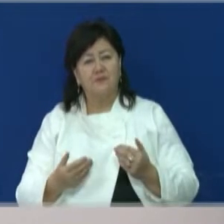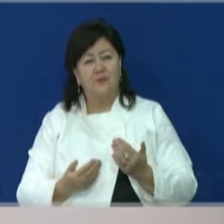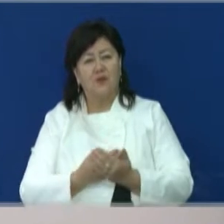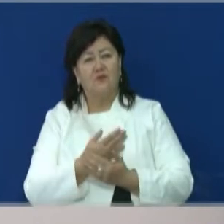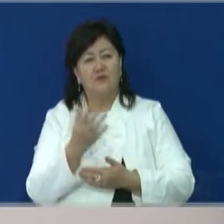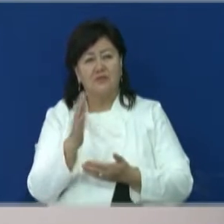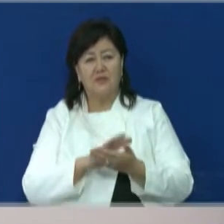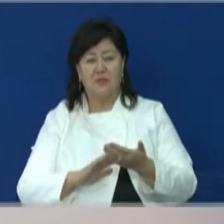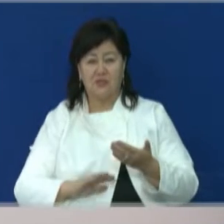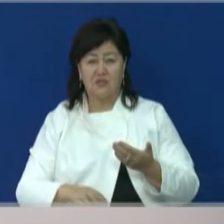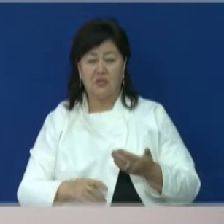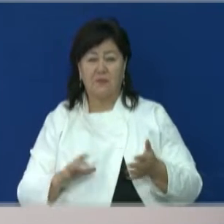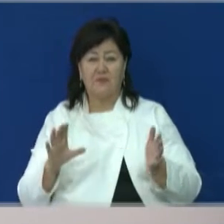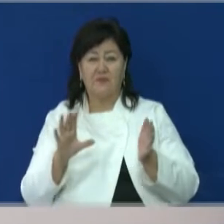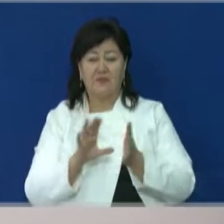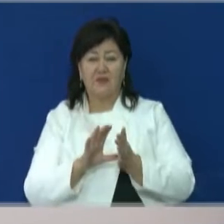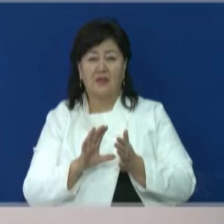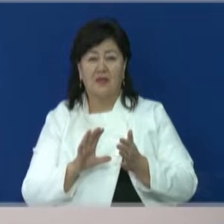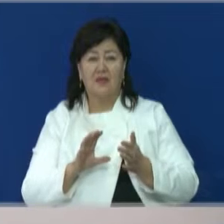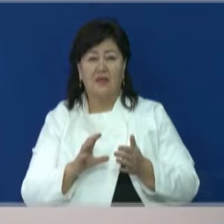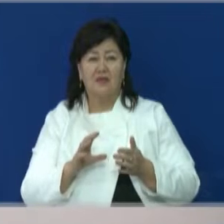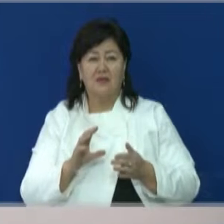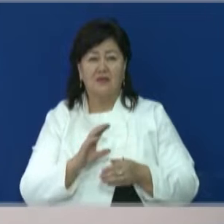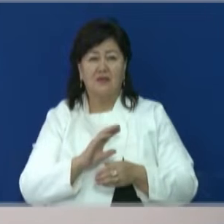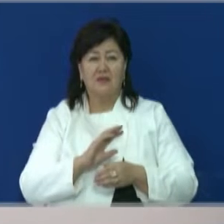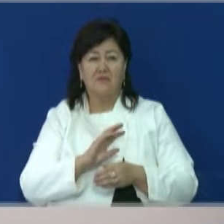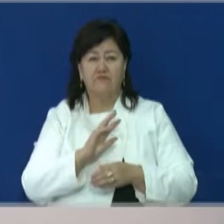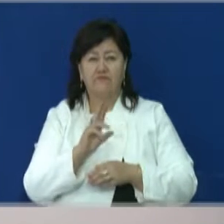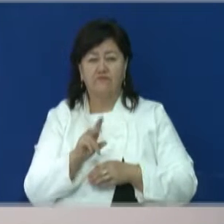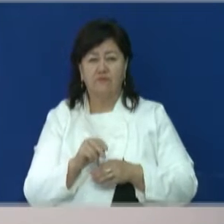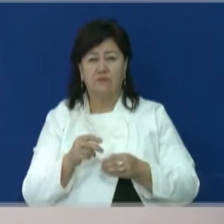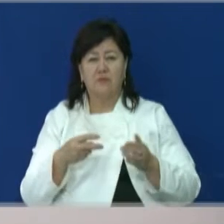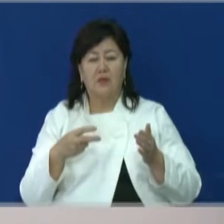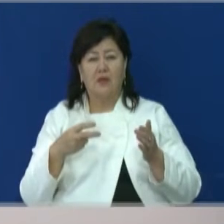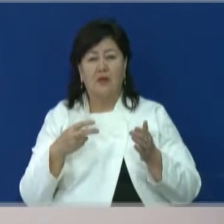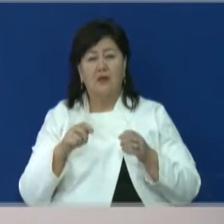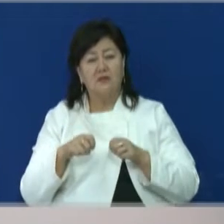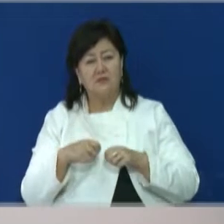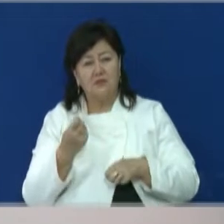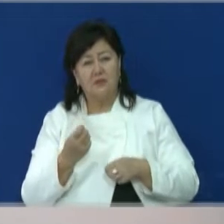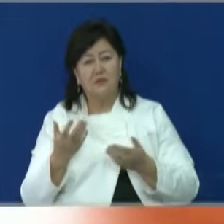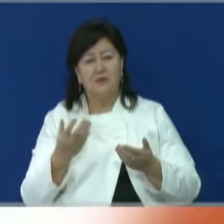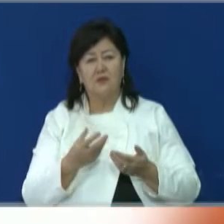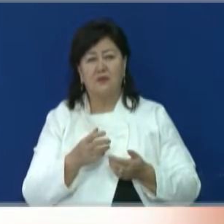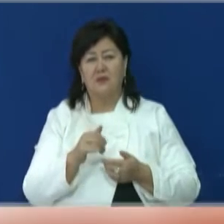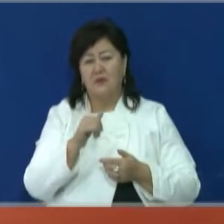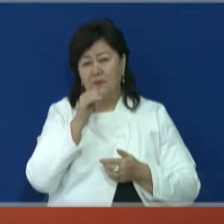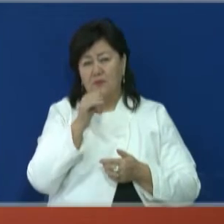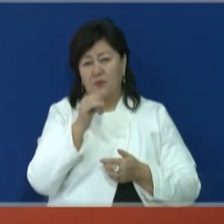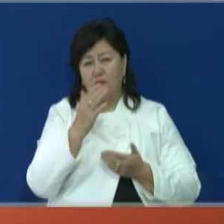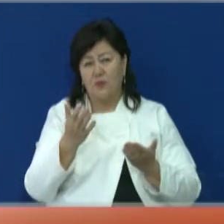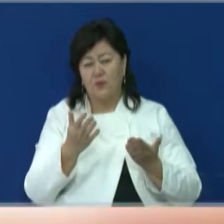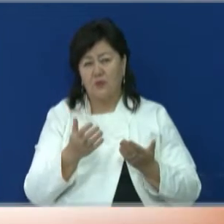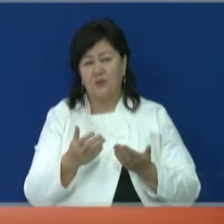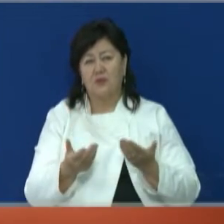Жаңалықтарымызды жалғастырамыз. Электр жабдықтарының бұзылуы, жанар жағармай жүйесінің ақауы, салонда шылым шегу, сайып келгенде